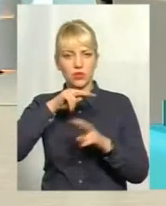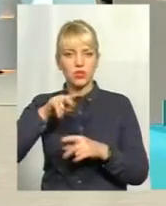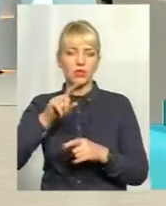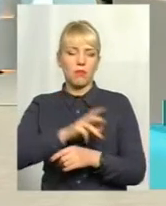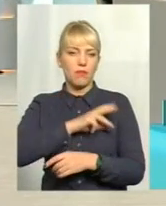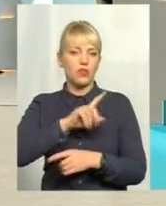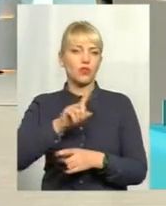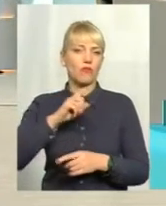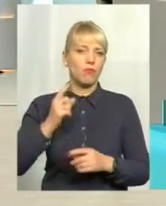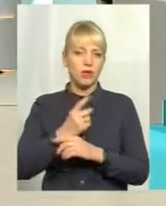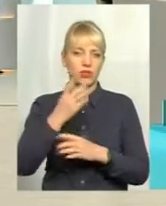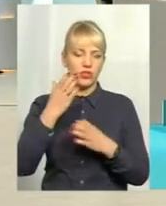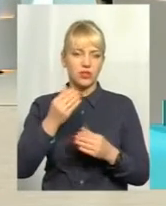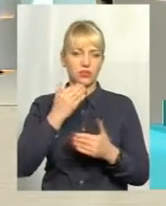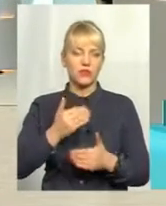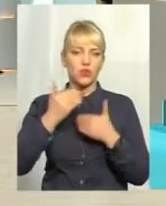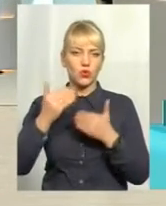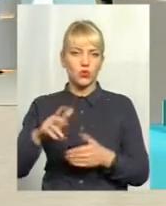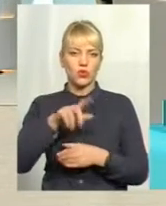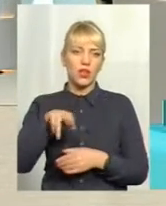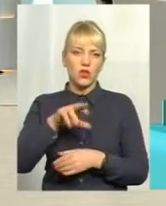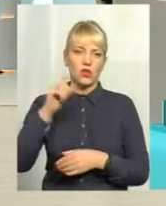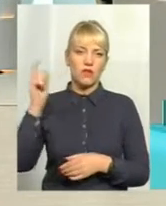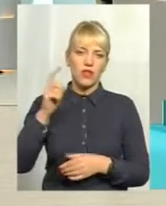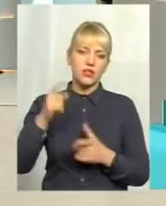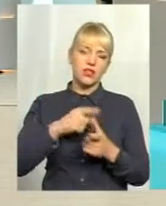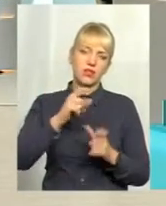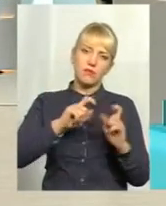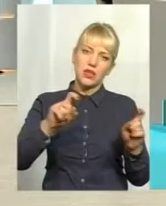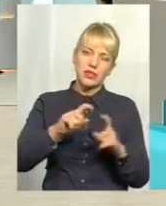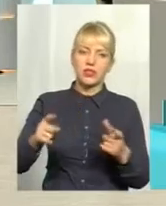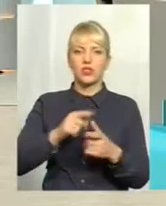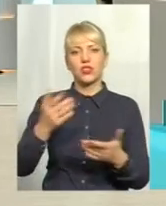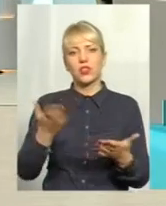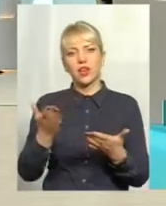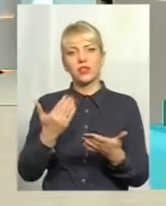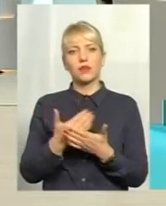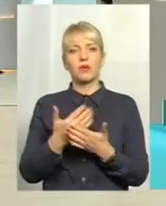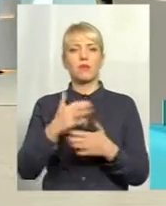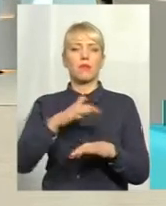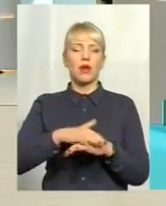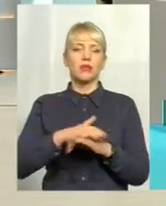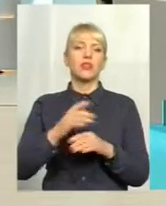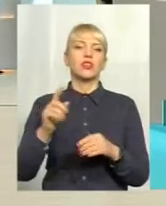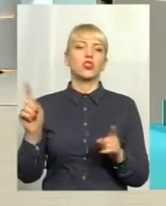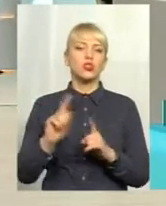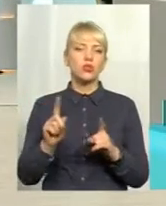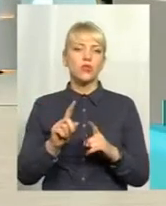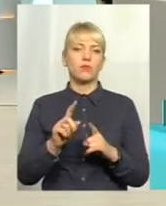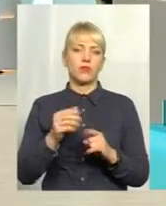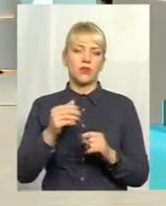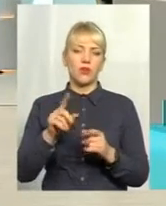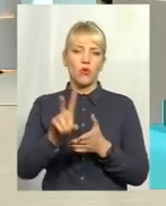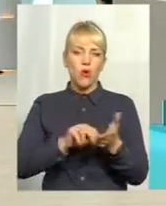в перші дні звернутися до власників там, чи то магазину, чи то якоїсь, якщо це банк, до банківської установи, щоб отримати копію